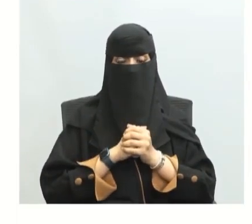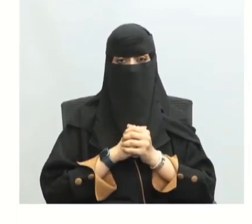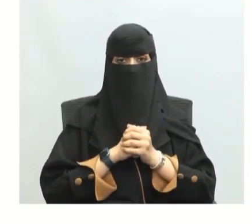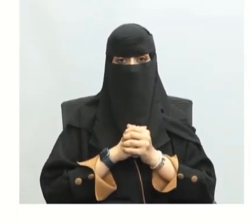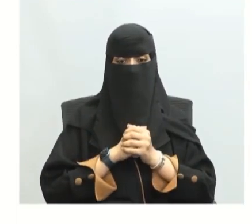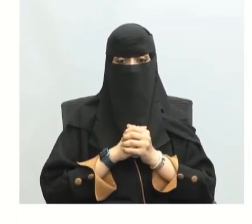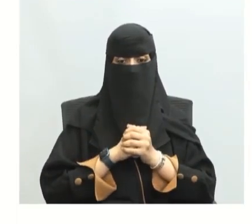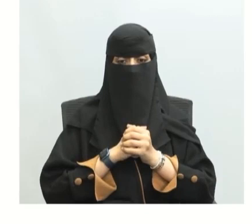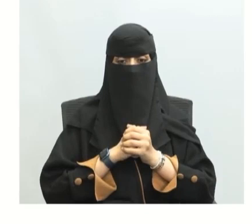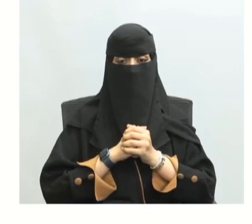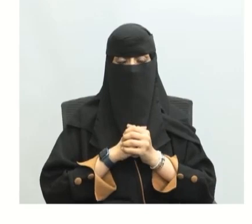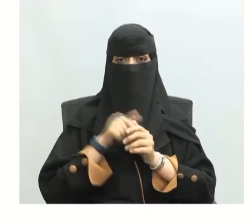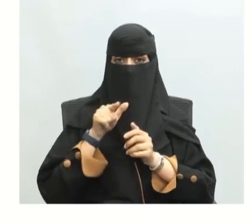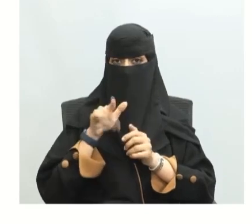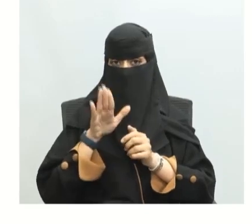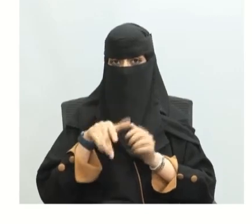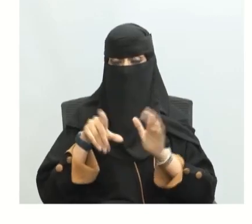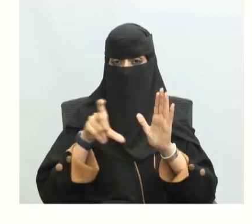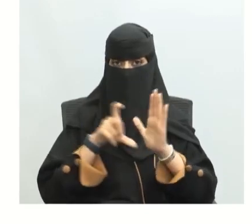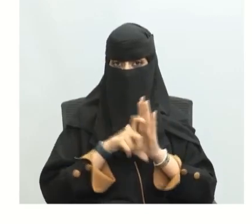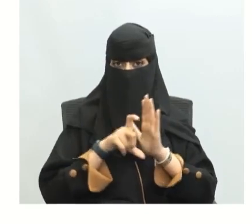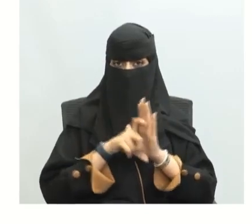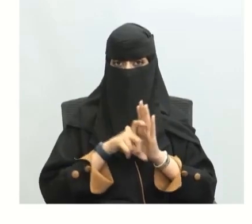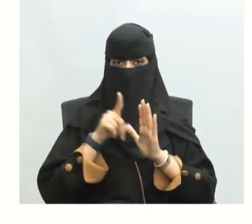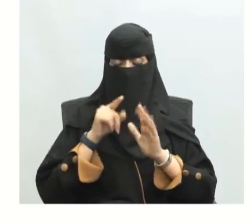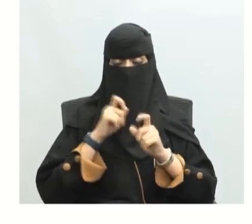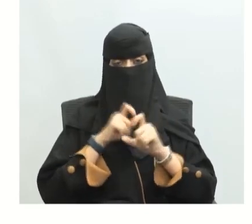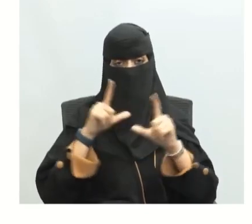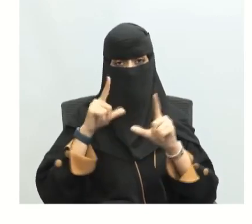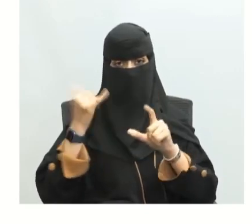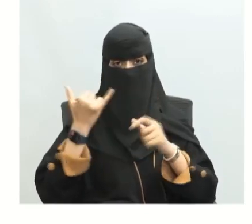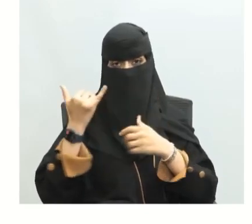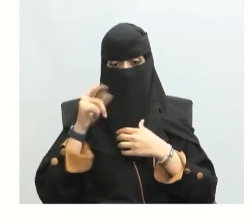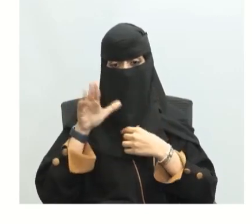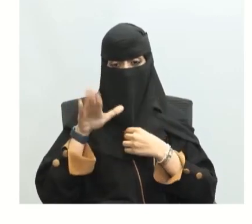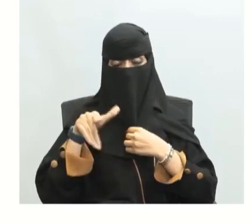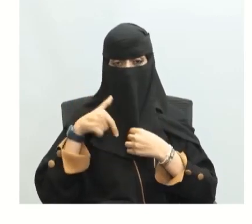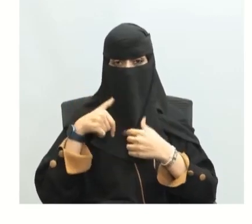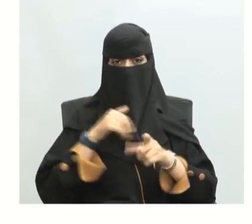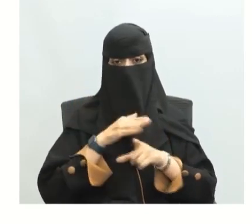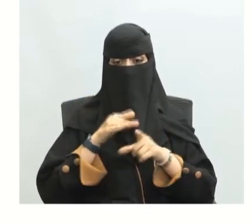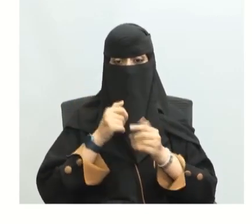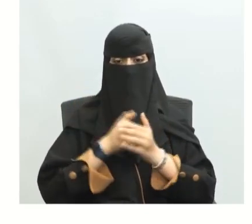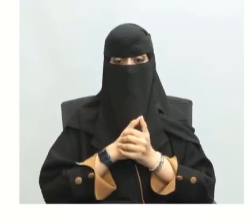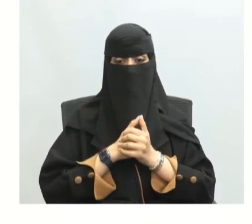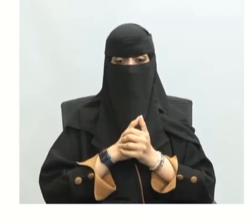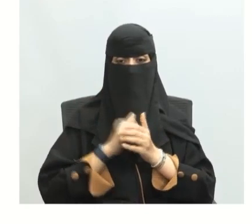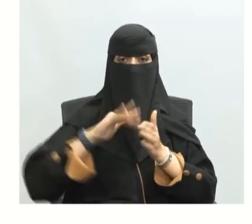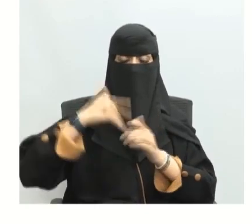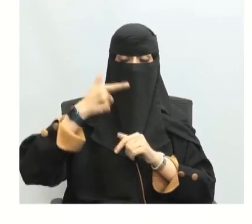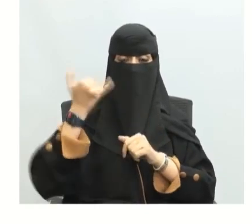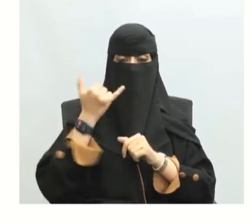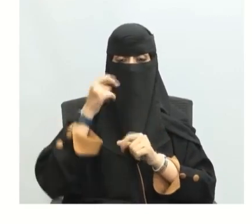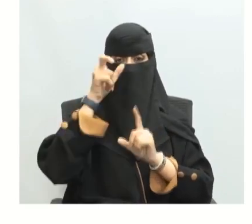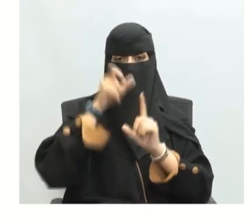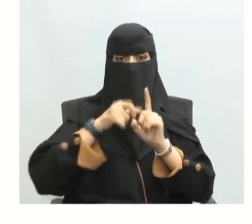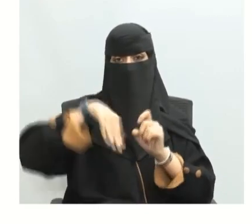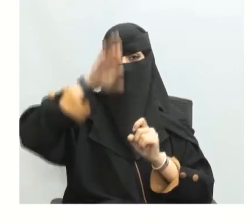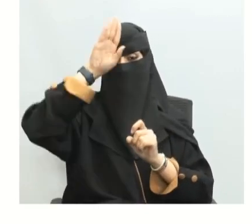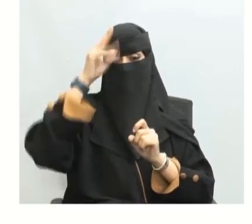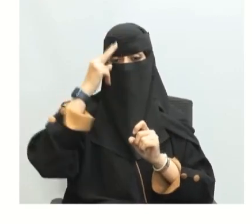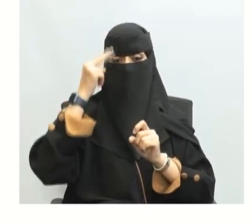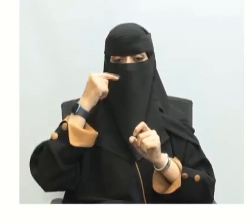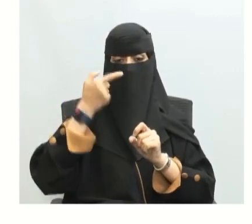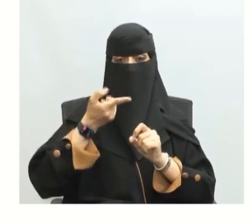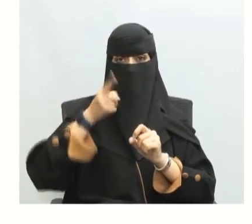لدينا هذا النص الذي يعزز او يوضح لنا اهميه الوحده الحوار الوطني لقد اهتم الموحد الملك